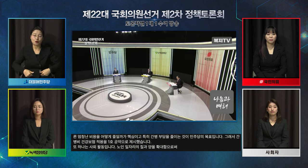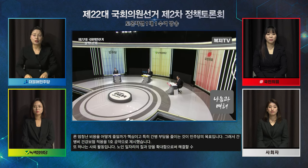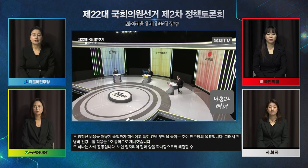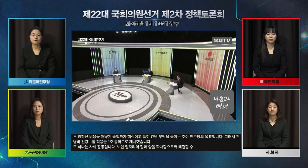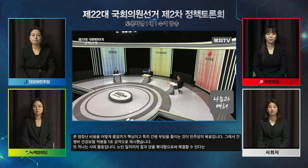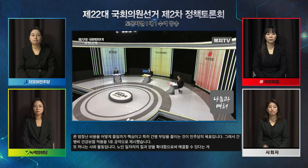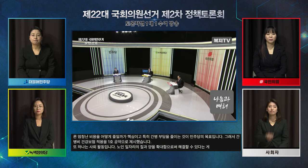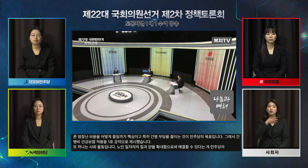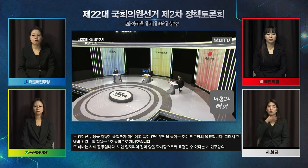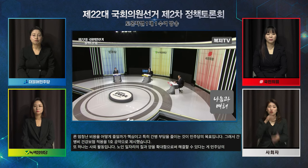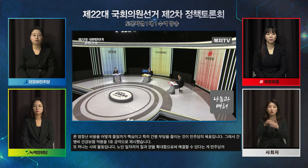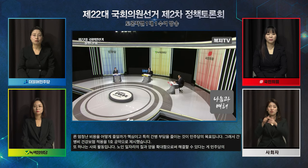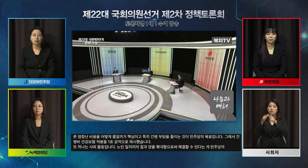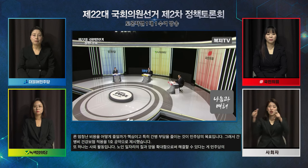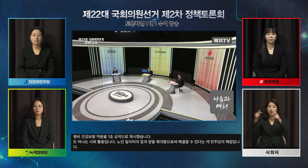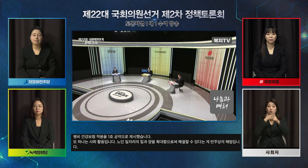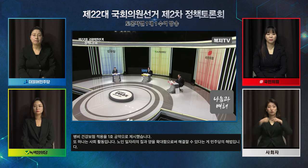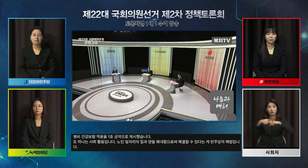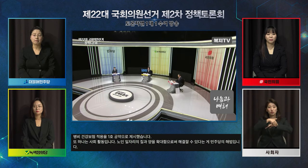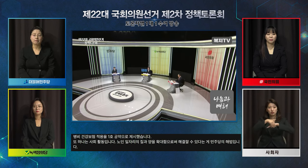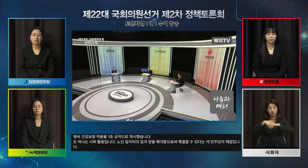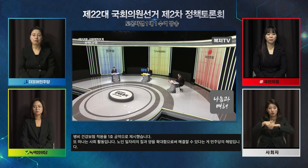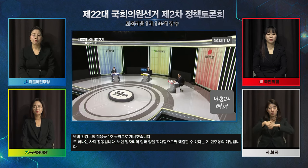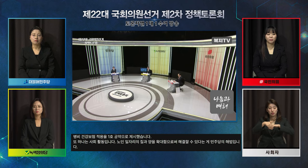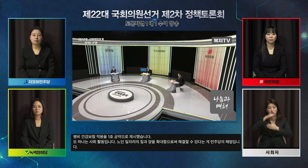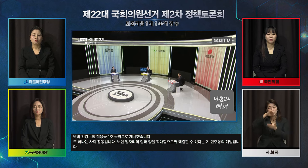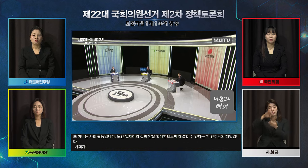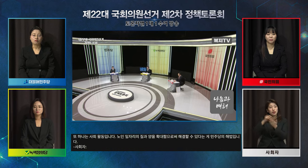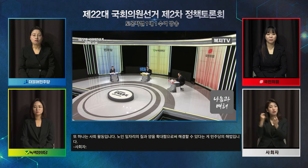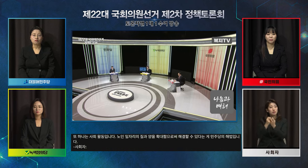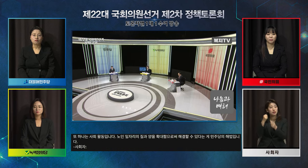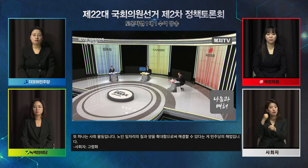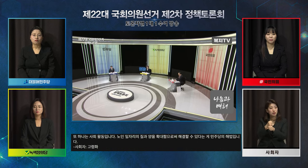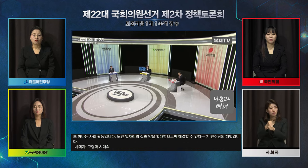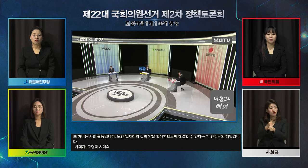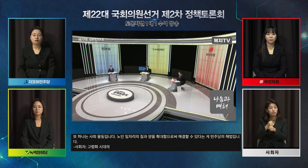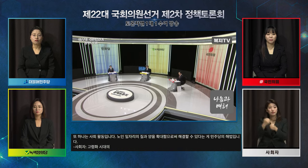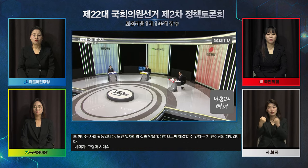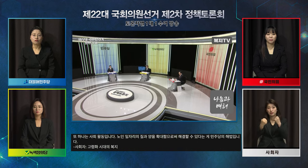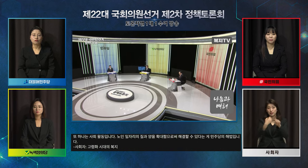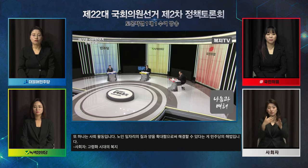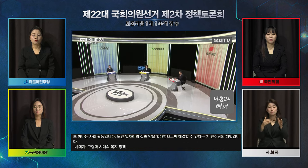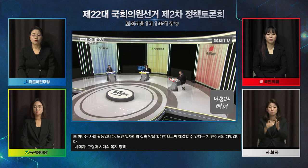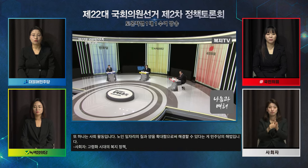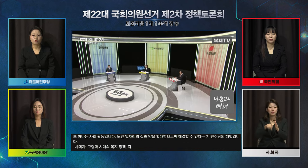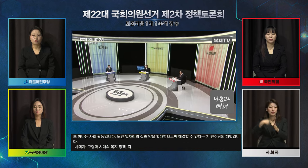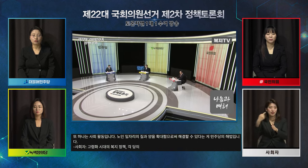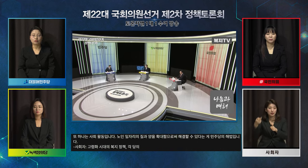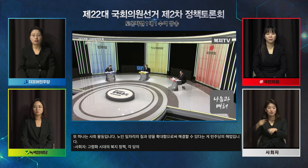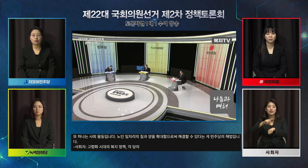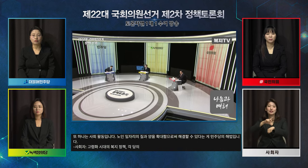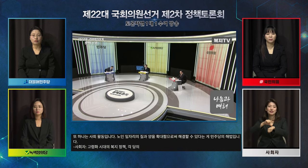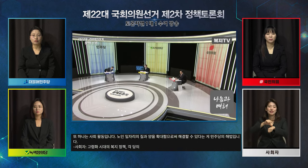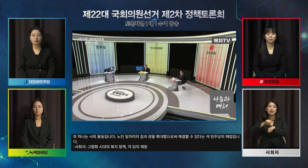고령화 시대의 복지정책과 재원 마련 방안에 대해 각 당의 의견 들어봤고요. 시간 총량제 토론 이어가겠습니다.